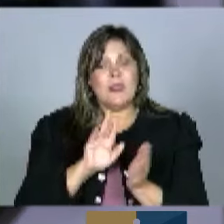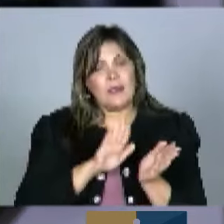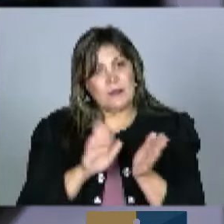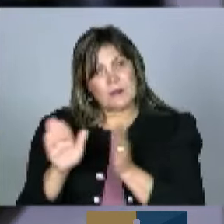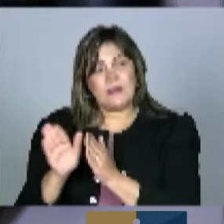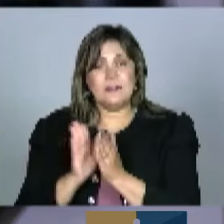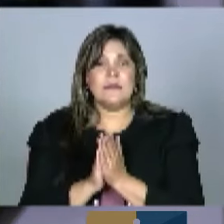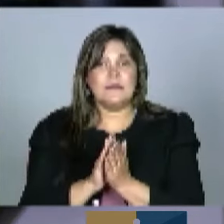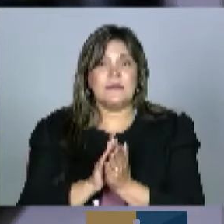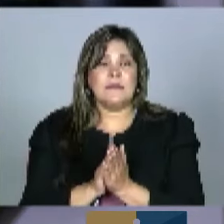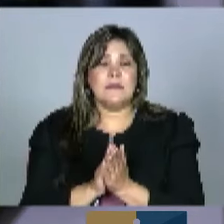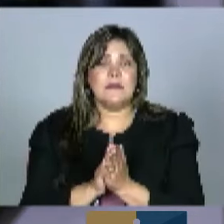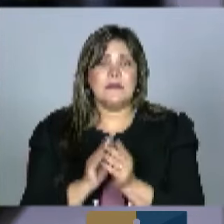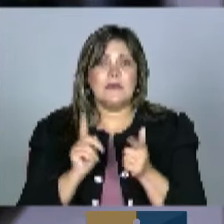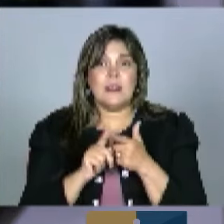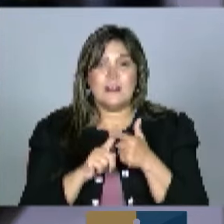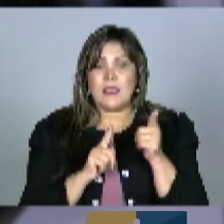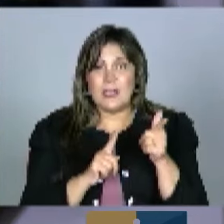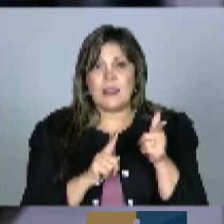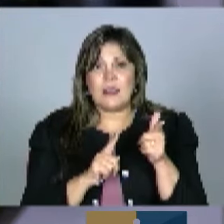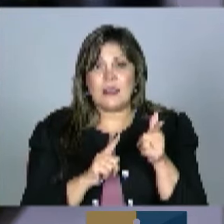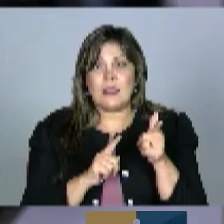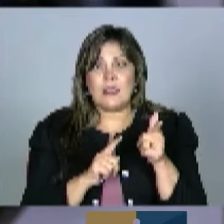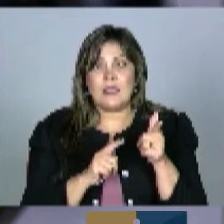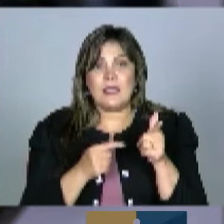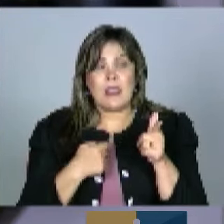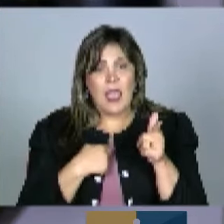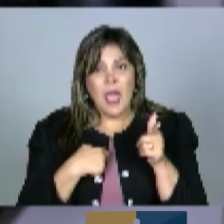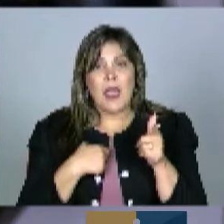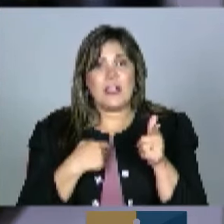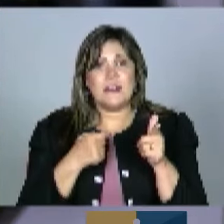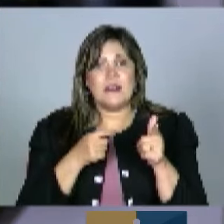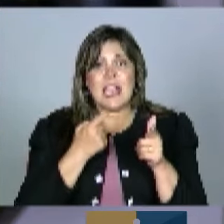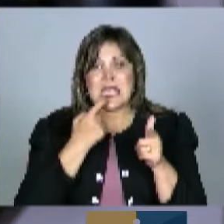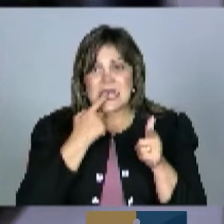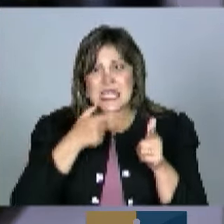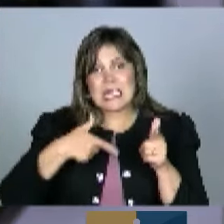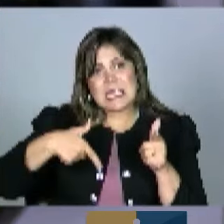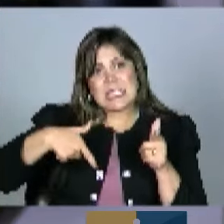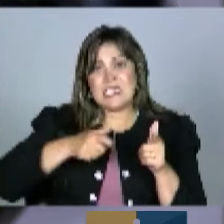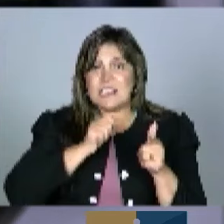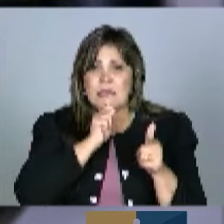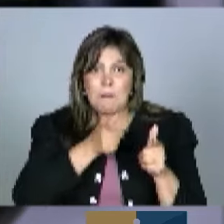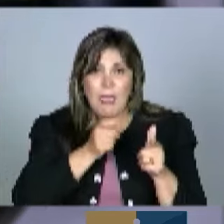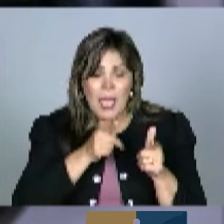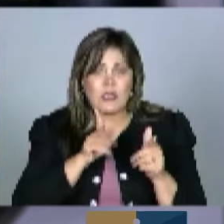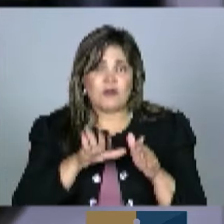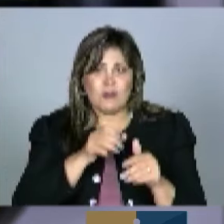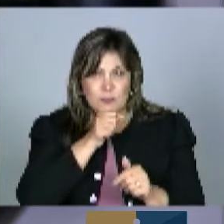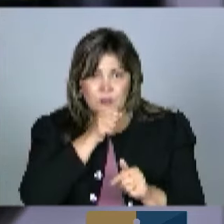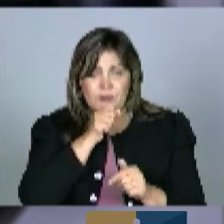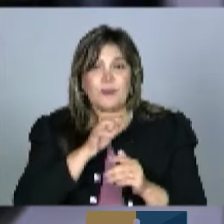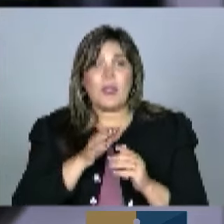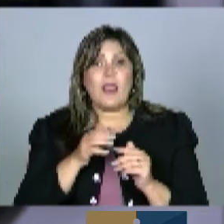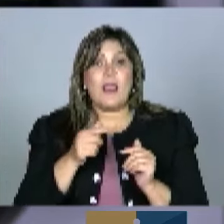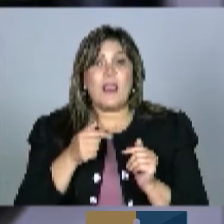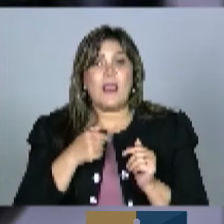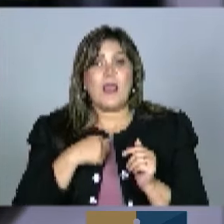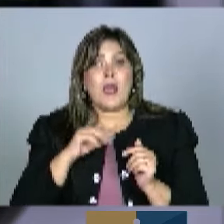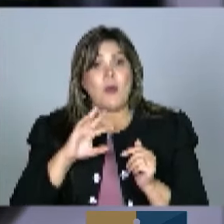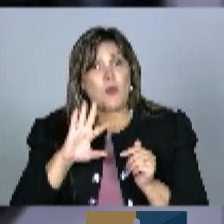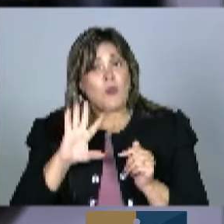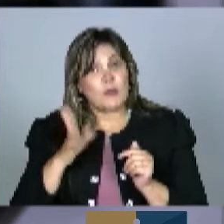تكرمت افضل هل دي انا راجل في المعاش ورفعت القضيه من المعاش هل دي لها تاثير على